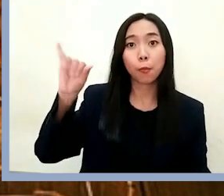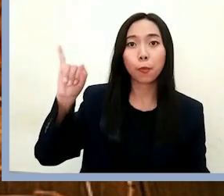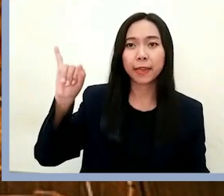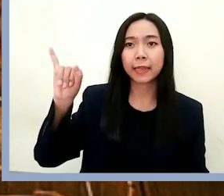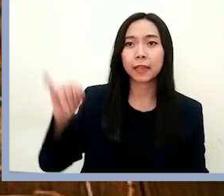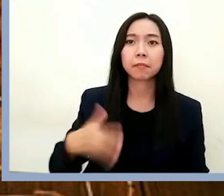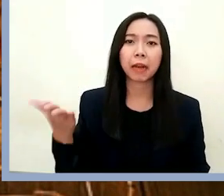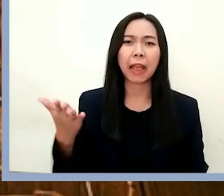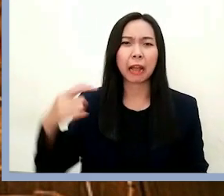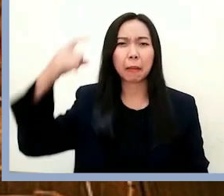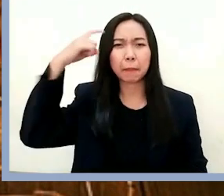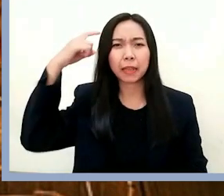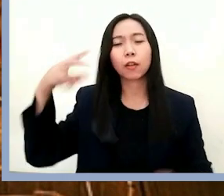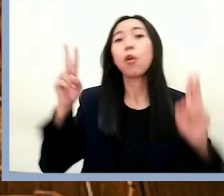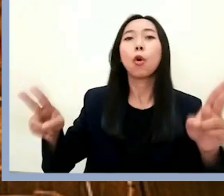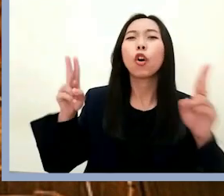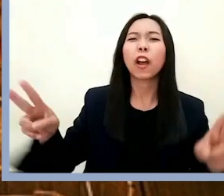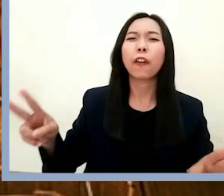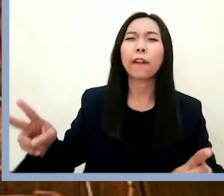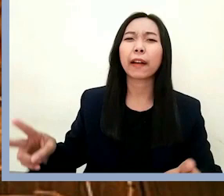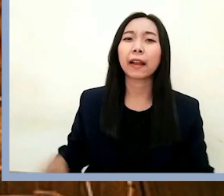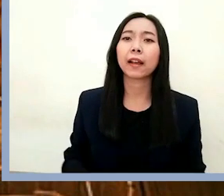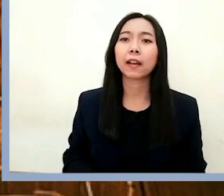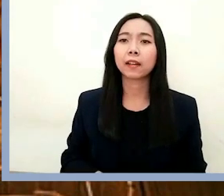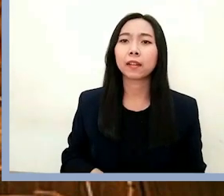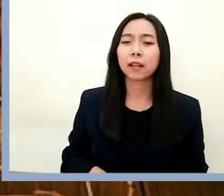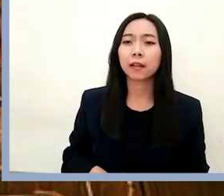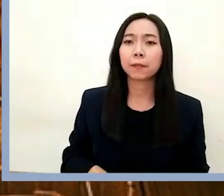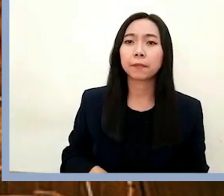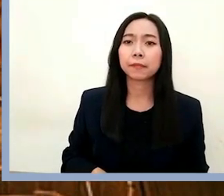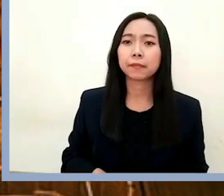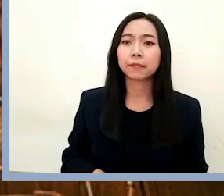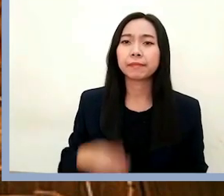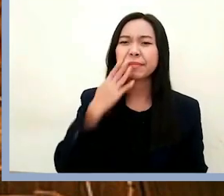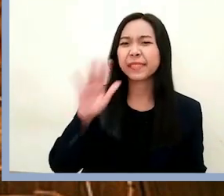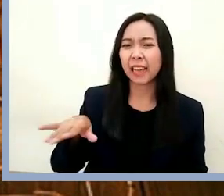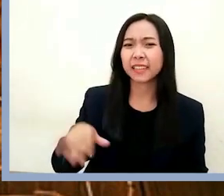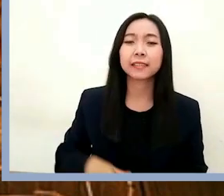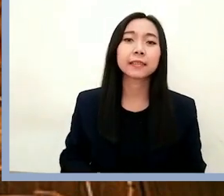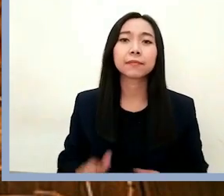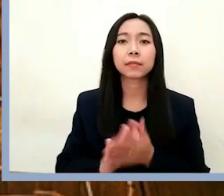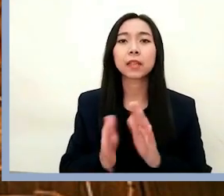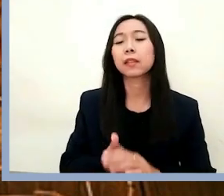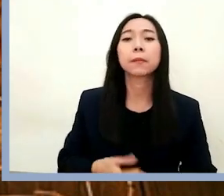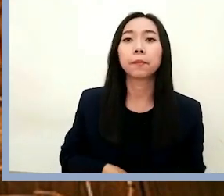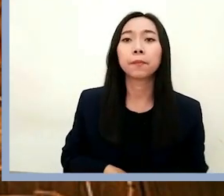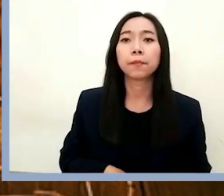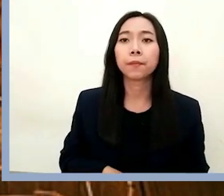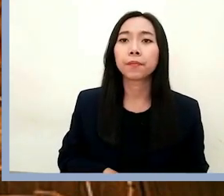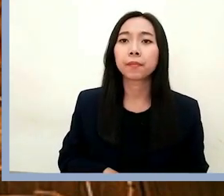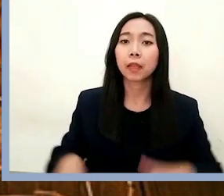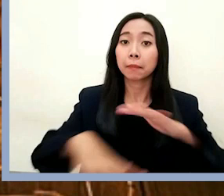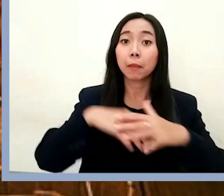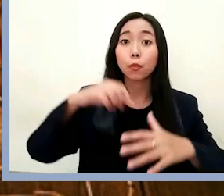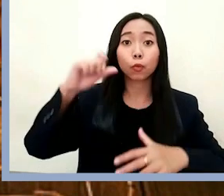sebagai penghianat bangsanya hal ini bisa dimengerti saudara-saudara karena apa Karena pemungutan